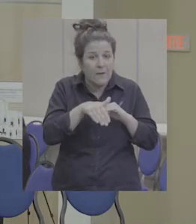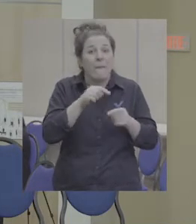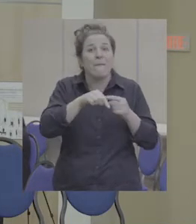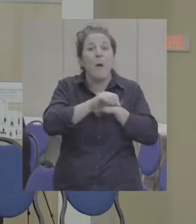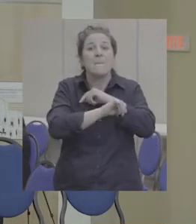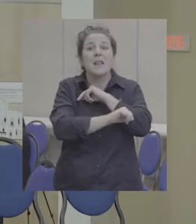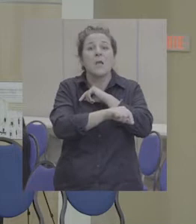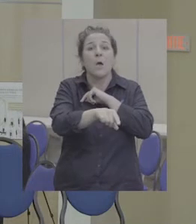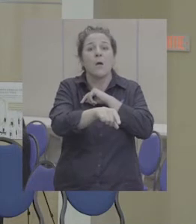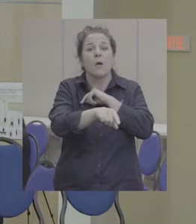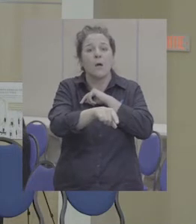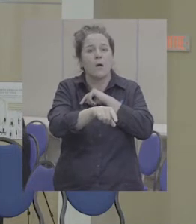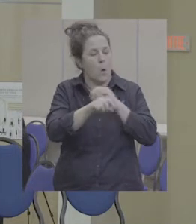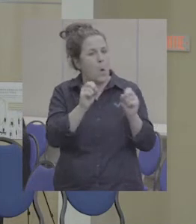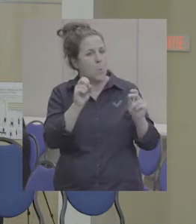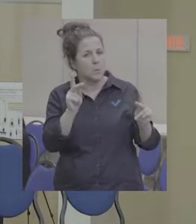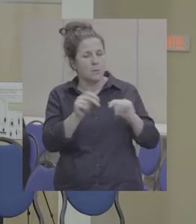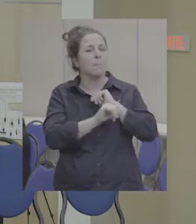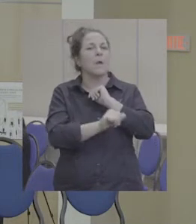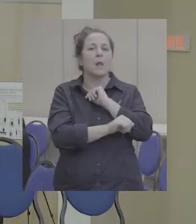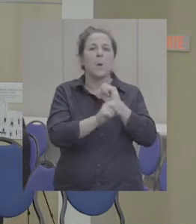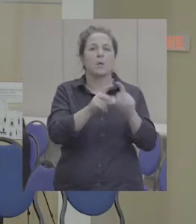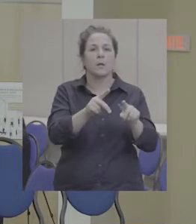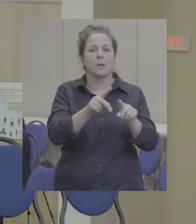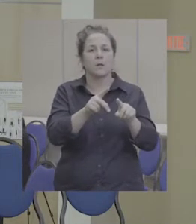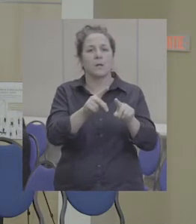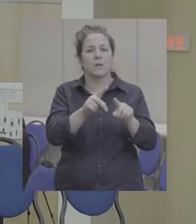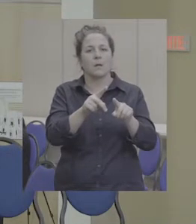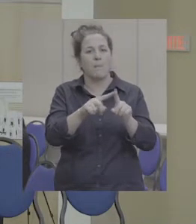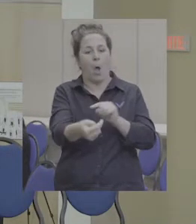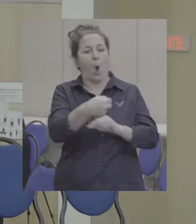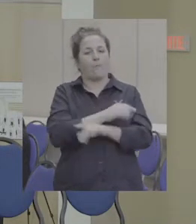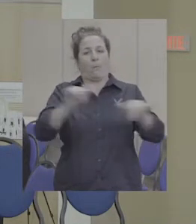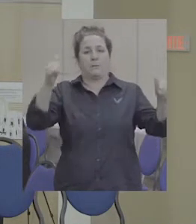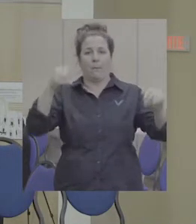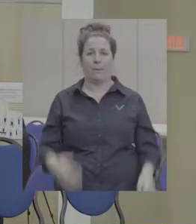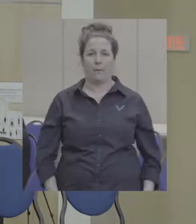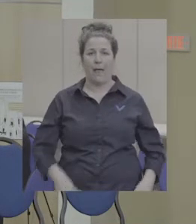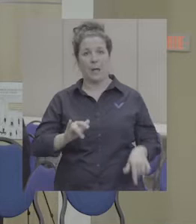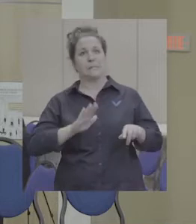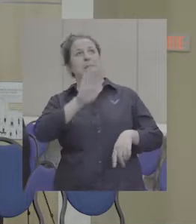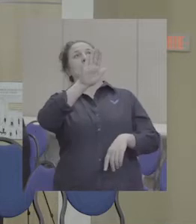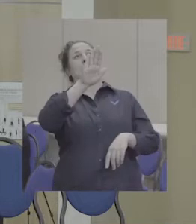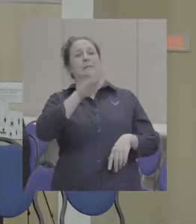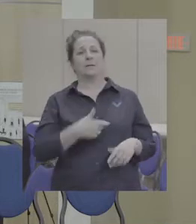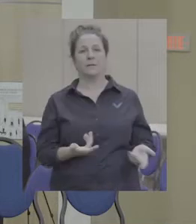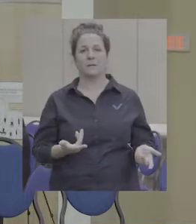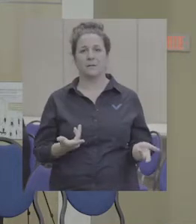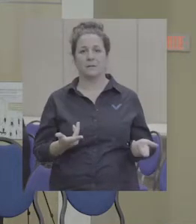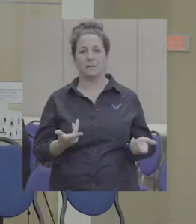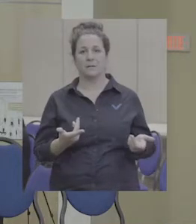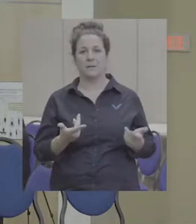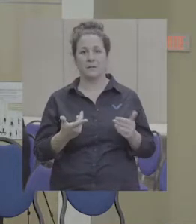Pour aller sur le balcon, aucun problème. Mais on ne revient pas. Parce que la rampe